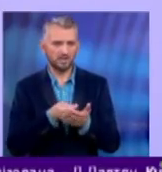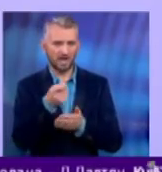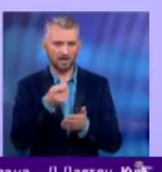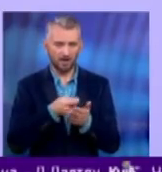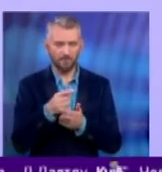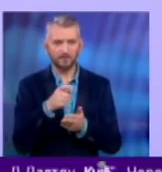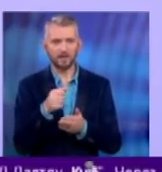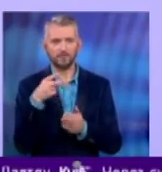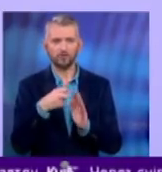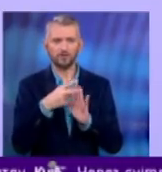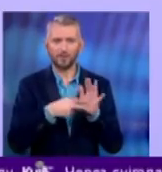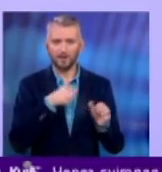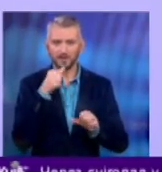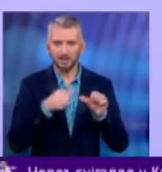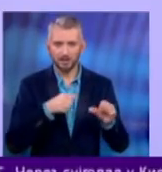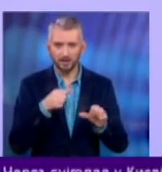За